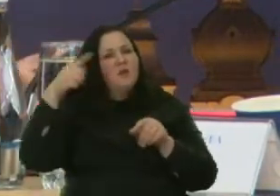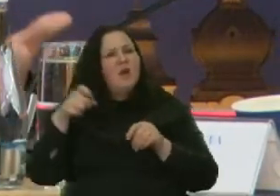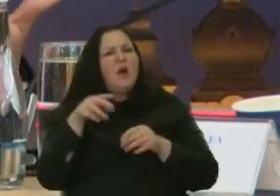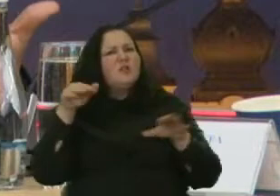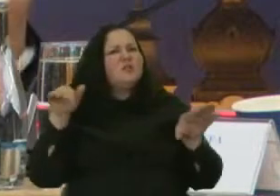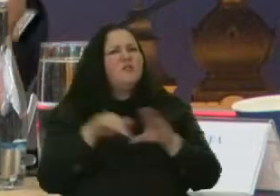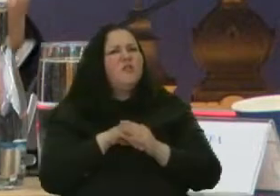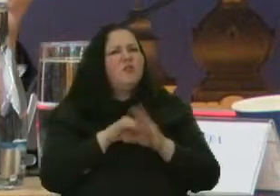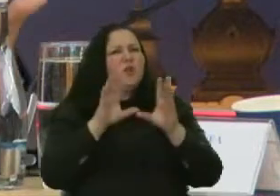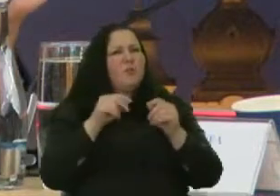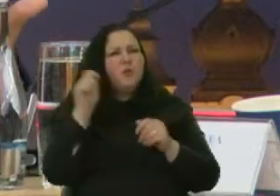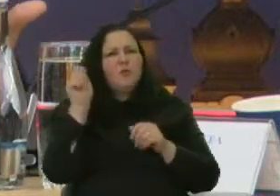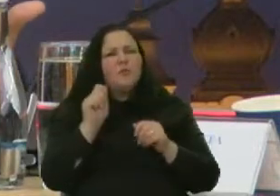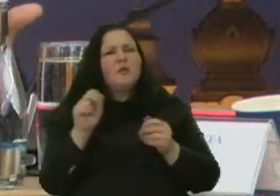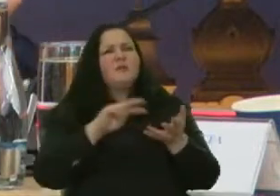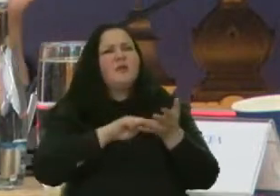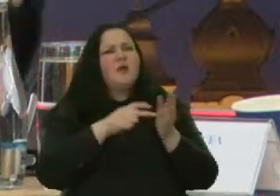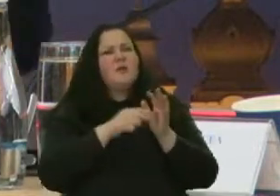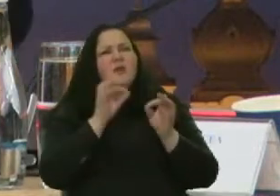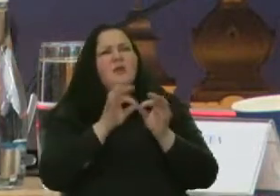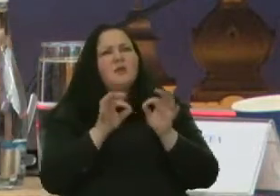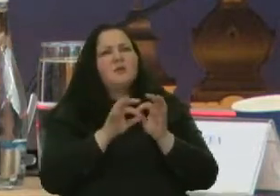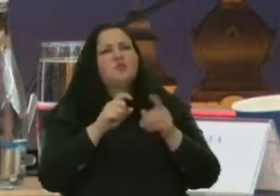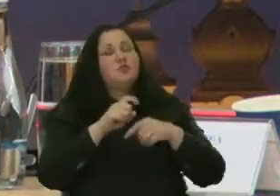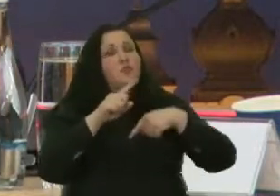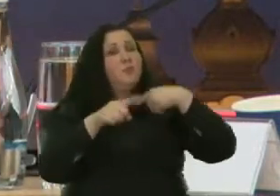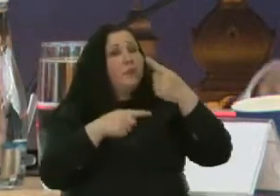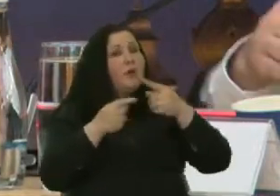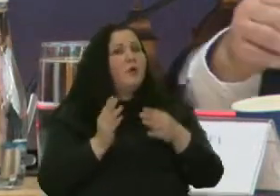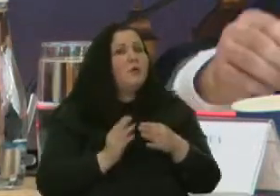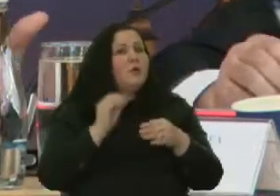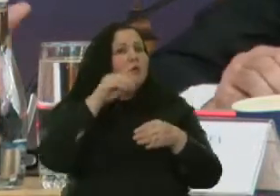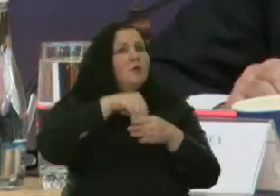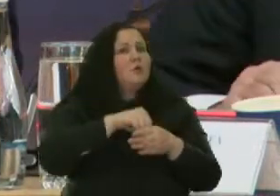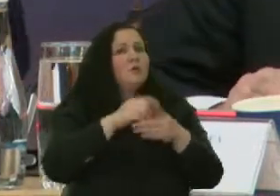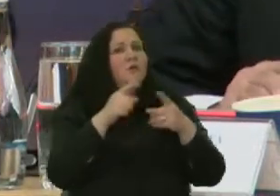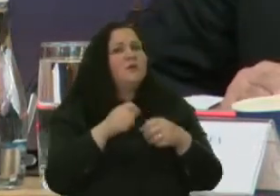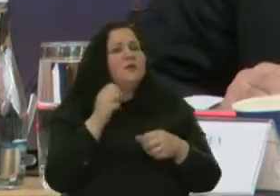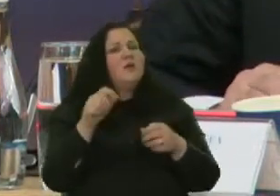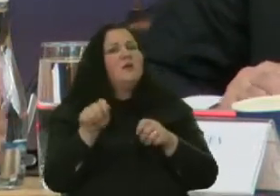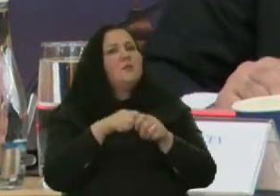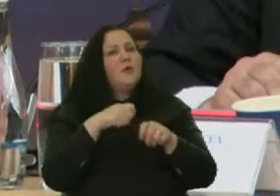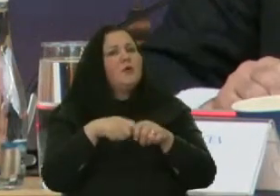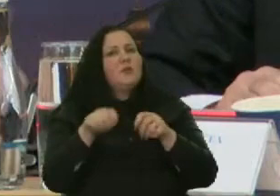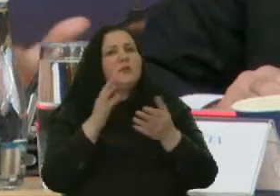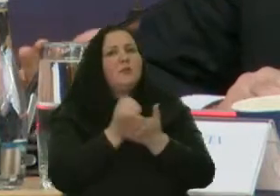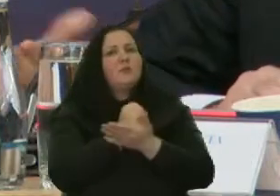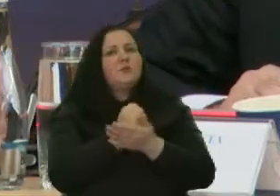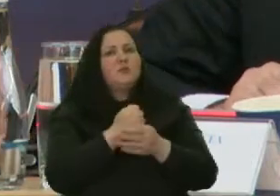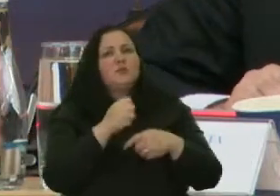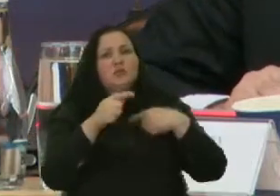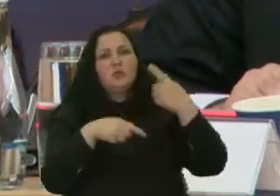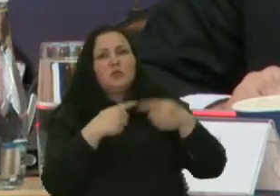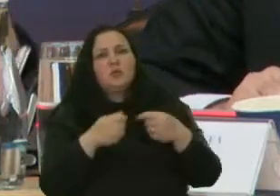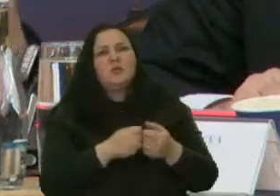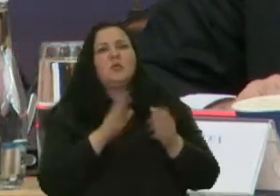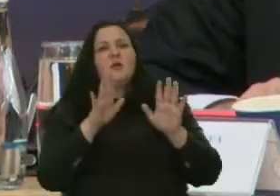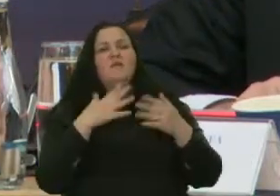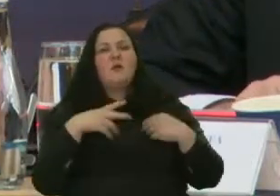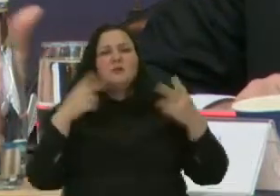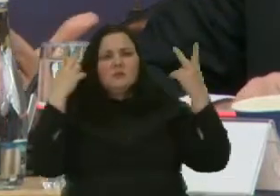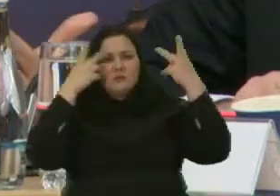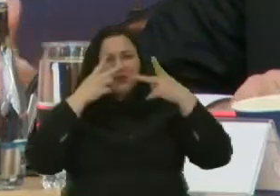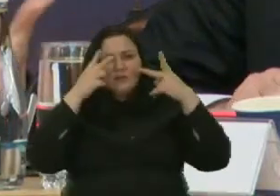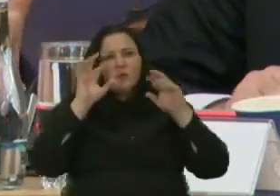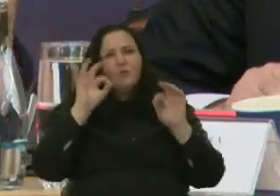atâtea proiecte de indicatori tehnico economici și care au urmat după aceea imediat includerea lor în rectificarea de buget și mergerea mai departe Deci așa aș vrea să înțelegeți